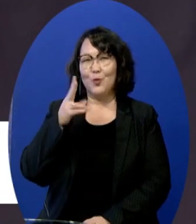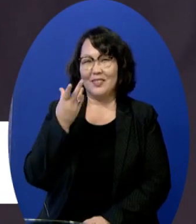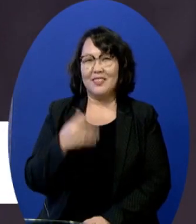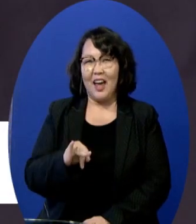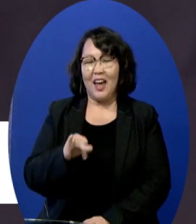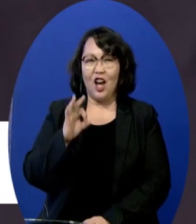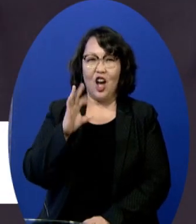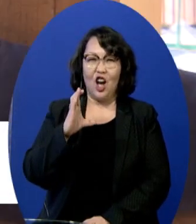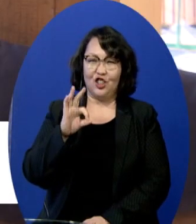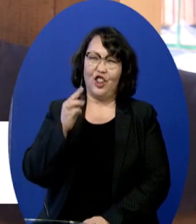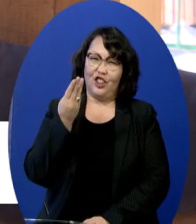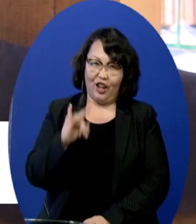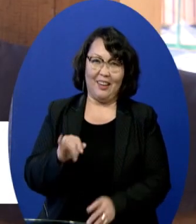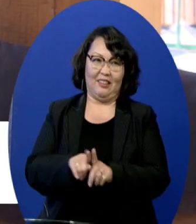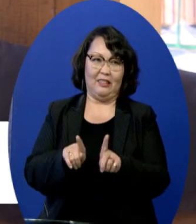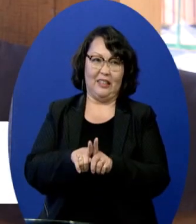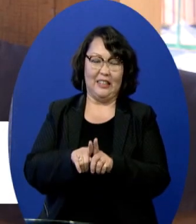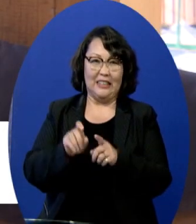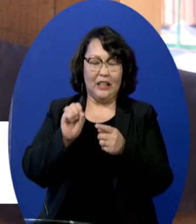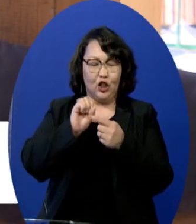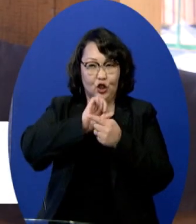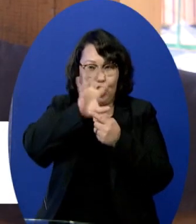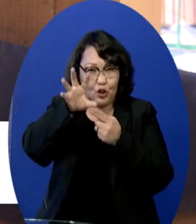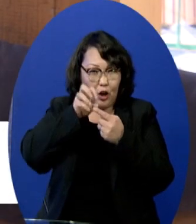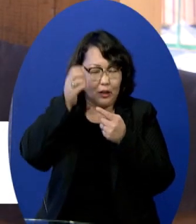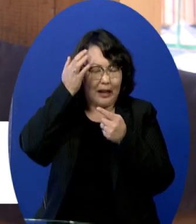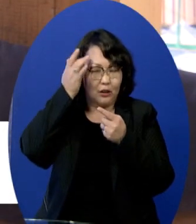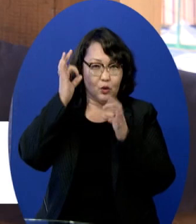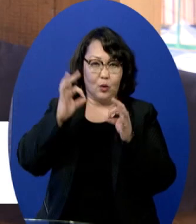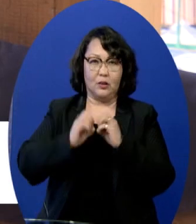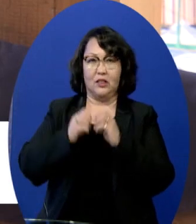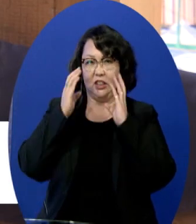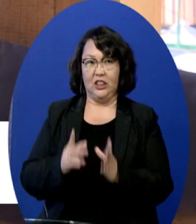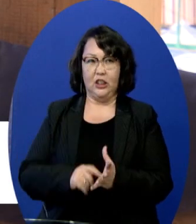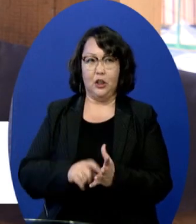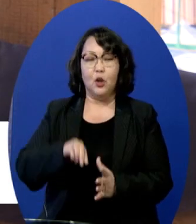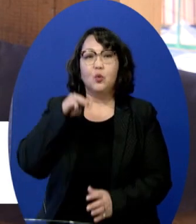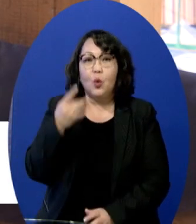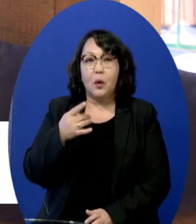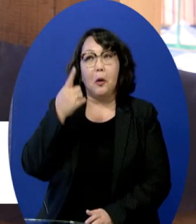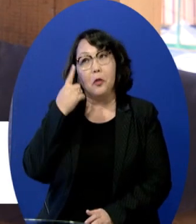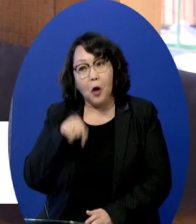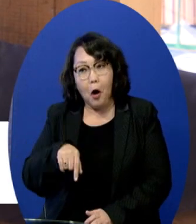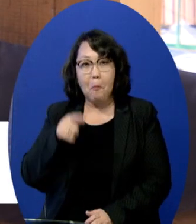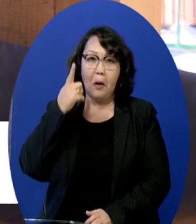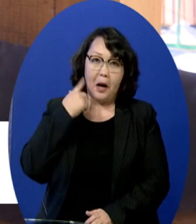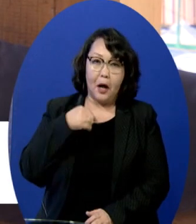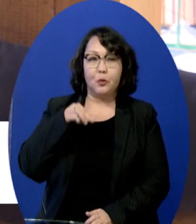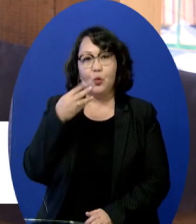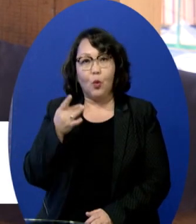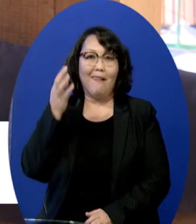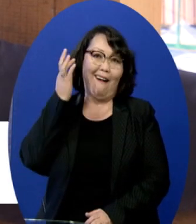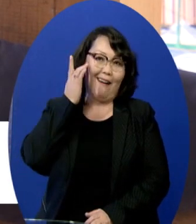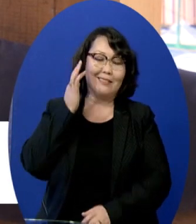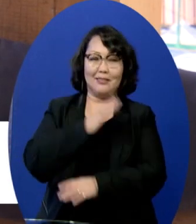асуудлыг цогцоор нь шийдэх ёстой. Тэрнээс өнөөдрийн нөхцөлд бол бид нар дандаа нэг гал алдахгүй төлөө өнөөдөр